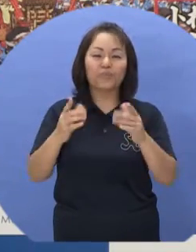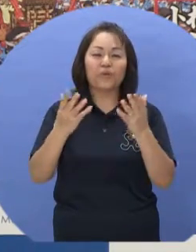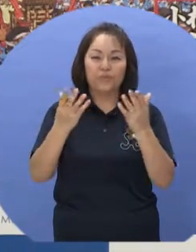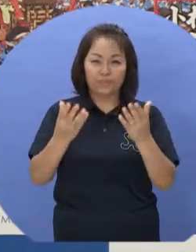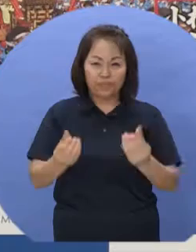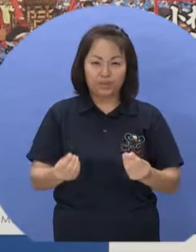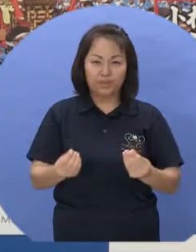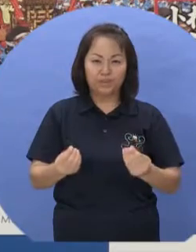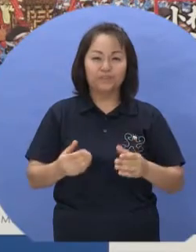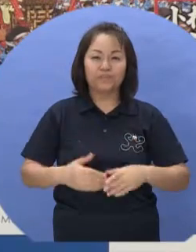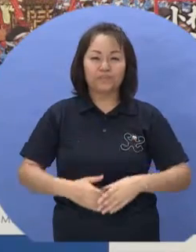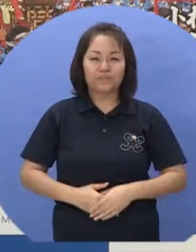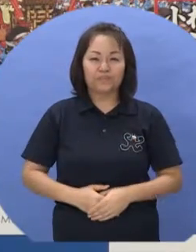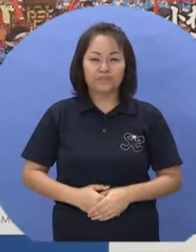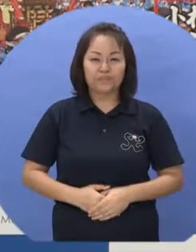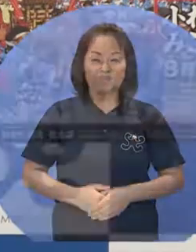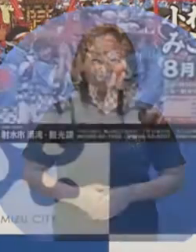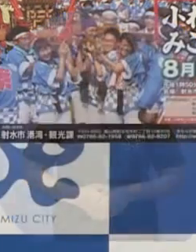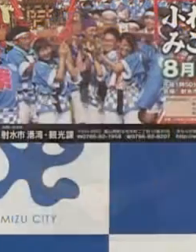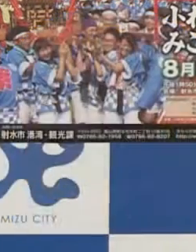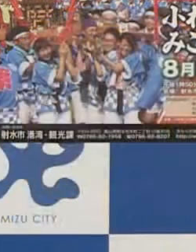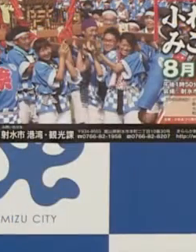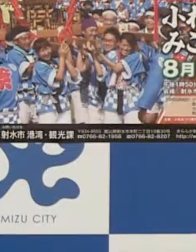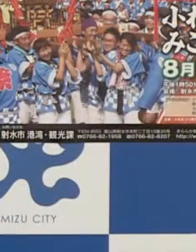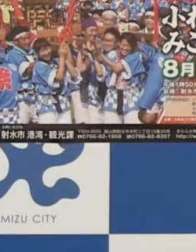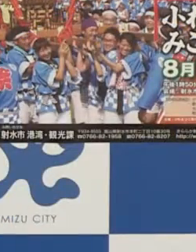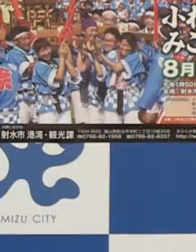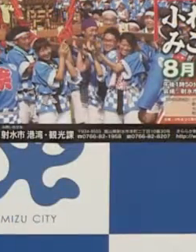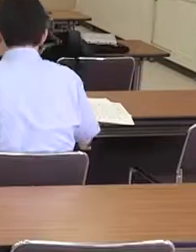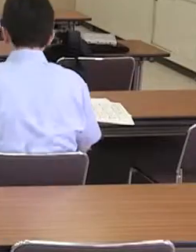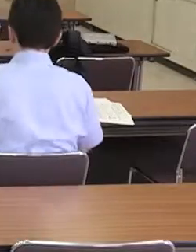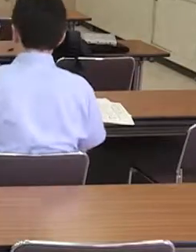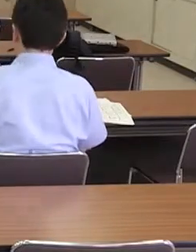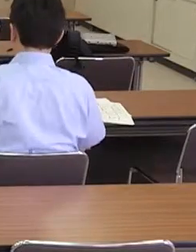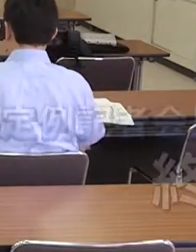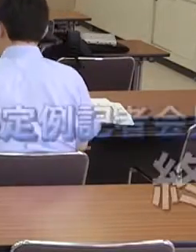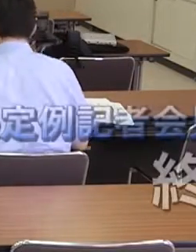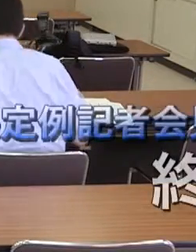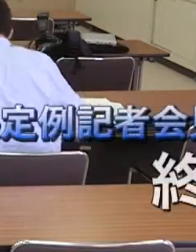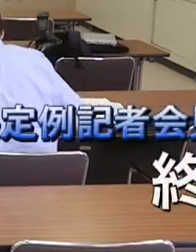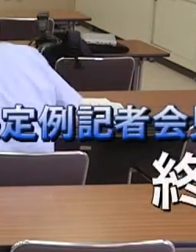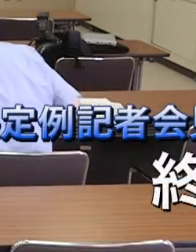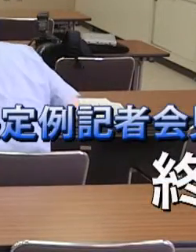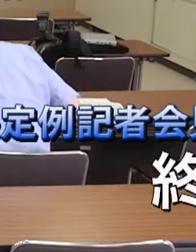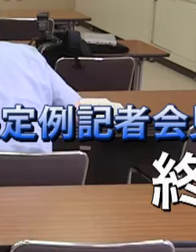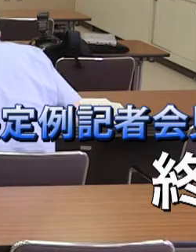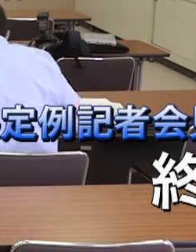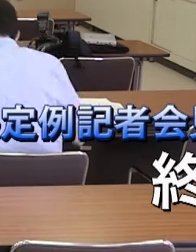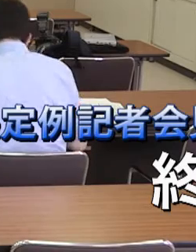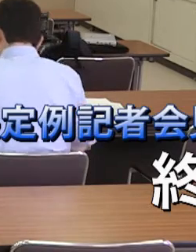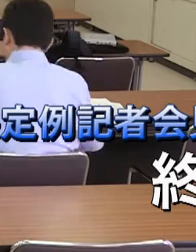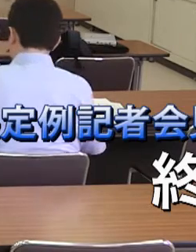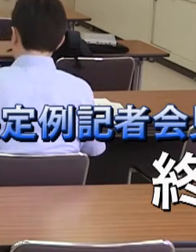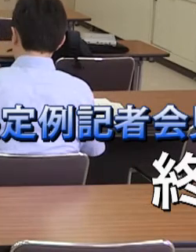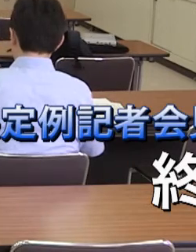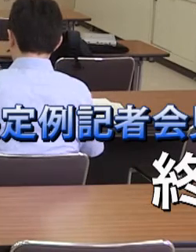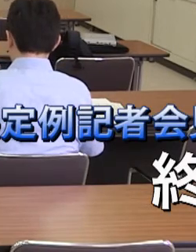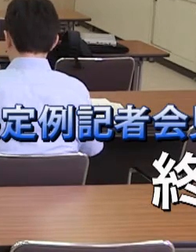以上でございます。 以上で市長からの説明が終わります。